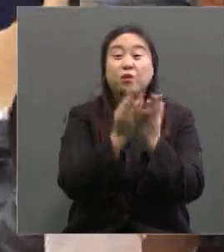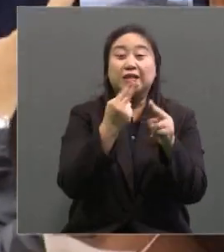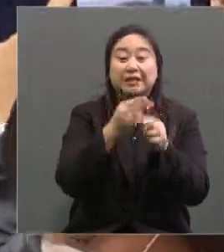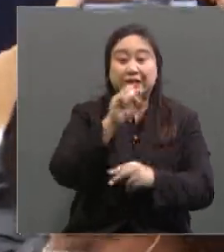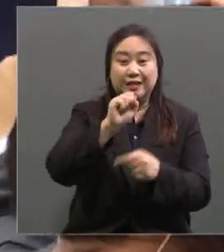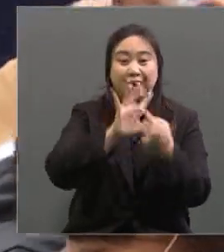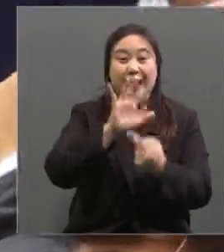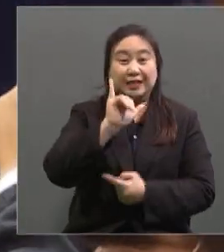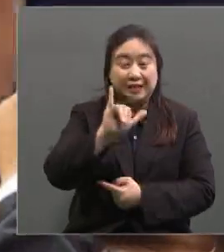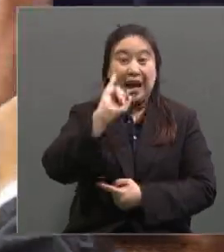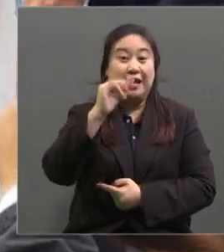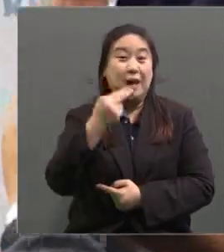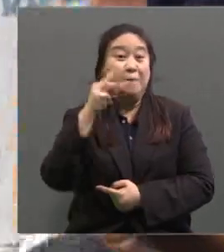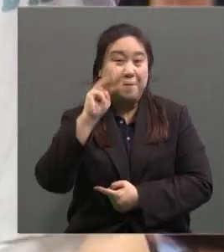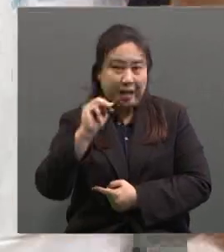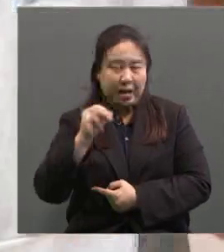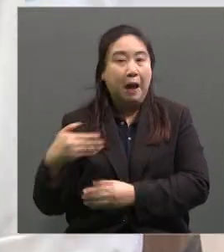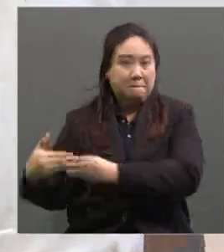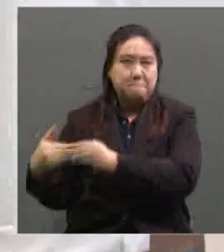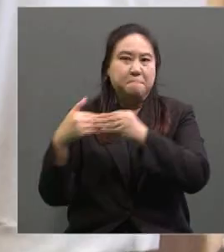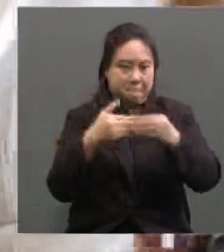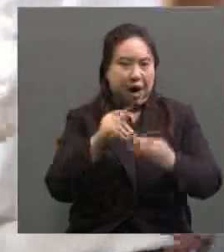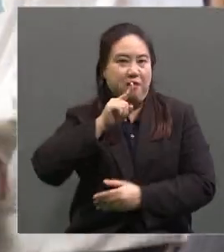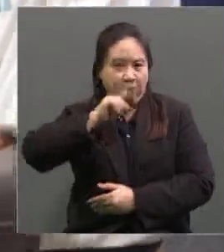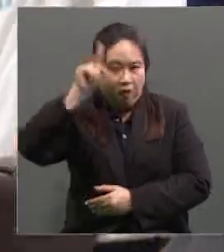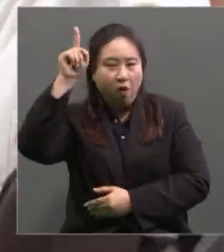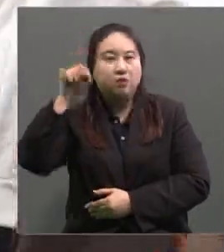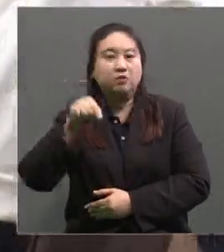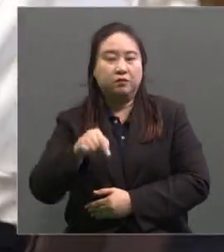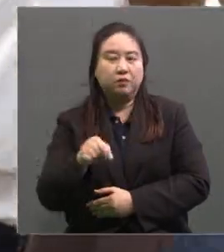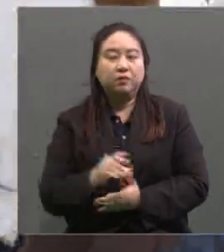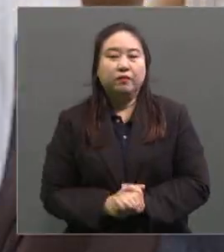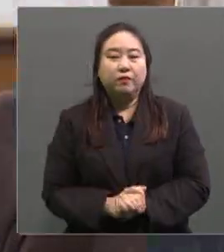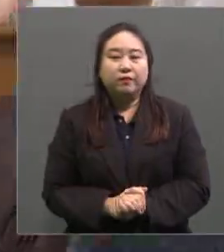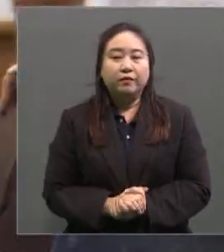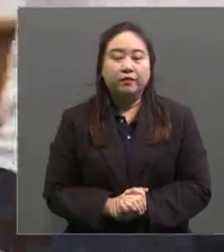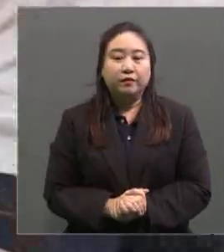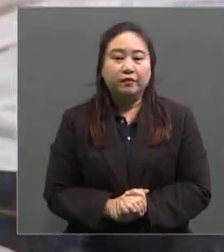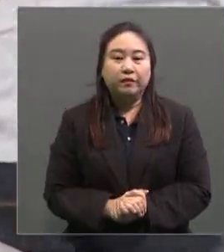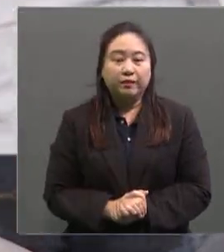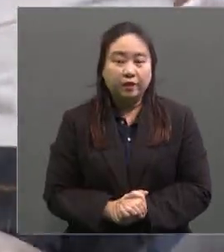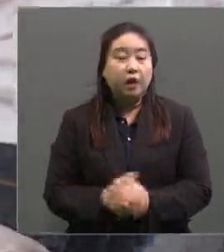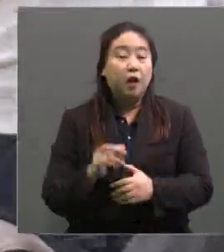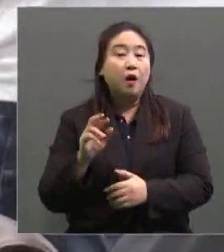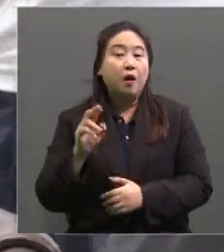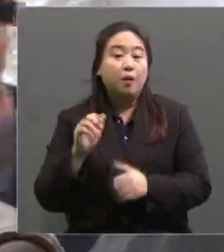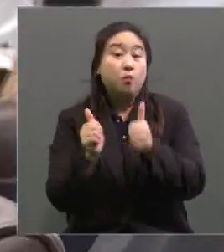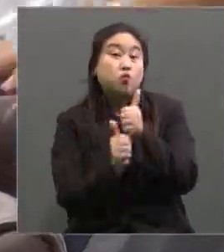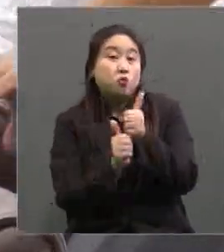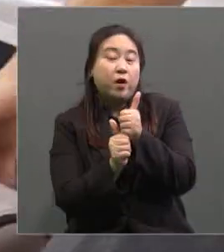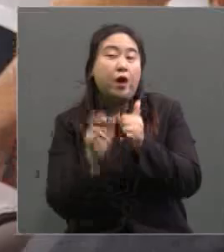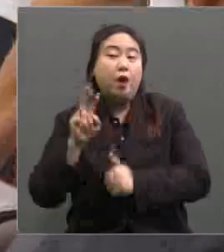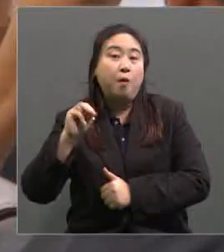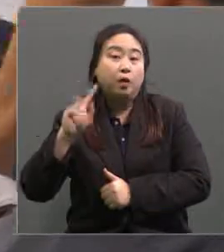ก็เลยพาผู้เสียหายเข้าไปร้องเรียนผ่านนายกองตรีผ่านนายกองตรีธนกฤตจิตรอารีรัตน์ผู้ช่วยรัฐมนตรีประจำรอง